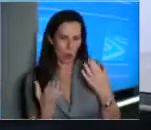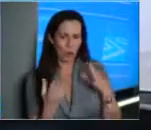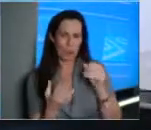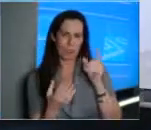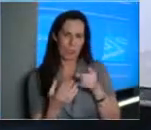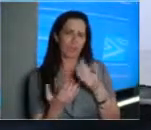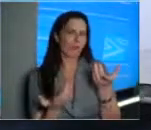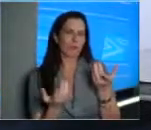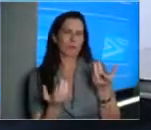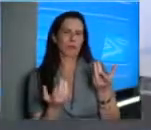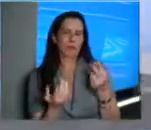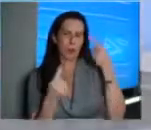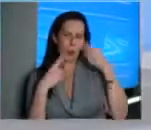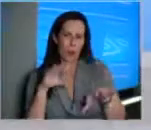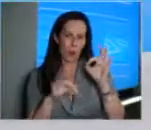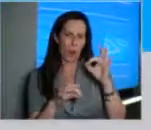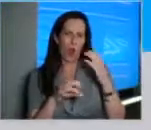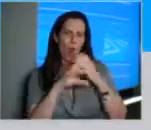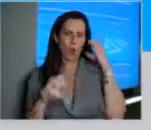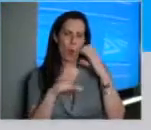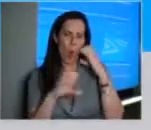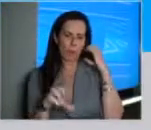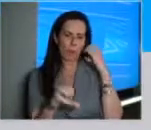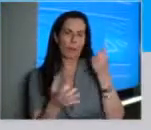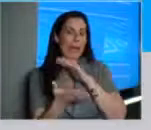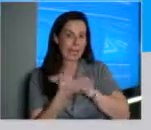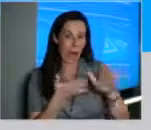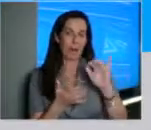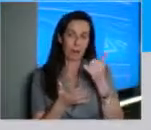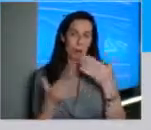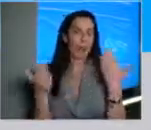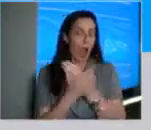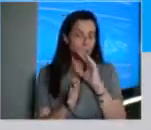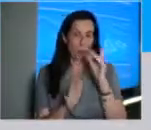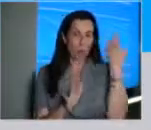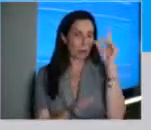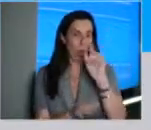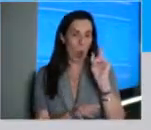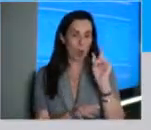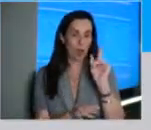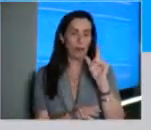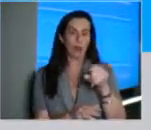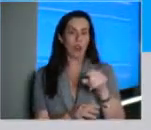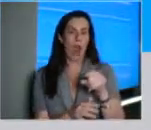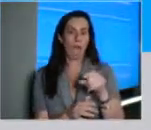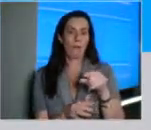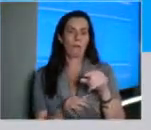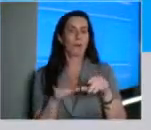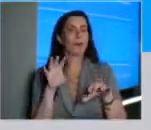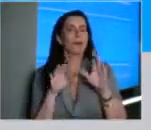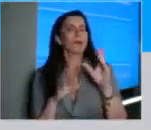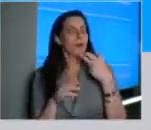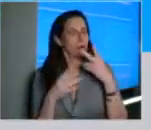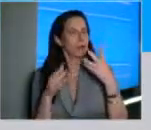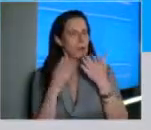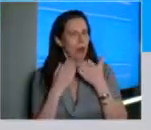צריך לנסוע לאיזשהו מקום, ביום הבחירות, התחבורה הציבורית בחינם. נכון, האמת שזה חדש השנה, בעבר זה לא היה ככה. השנה החליטו בוועדת הבחירות המרכזית להקל